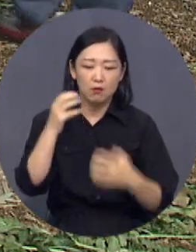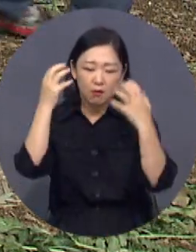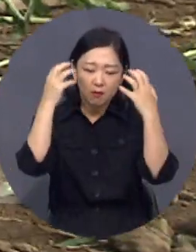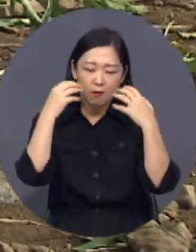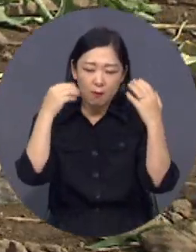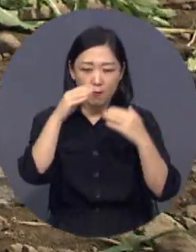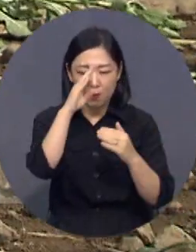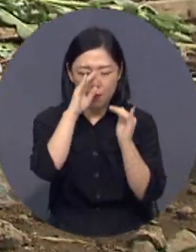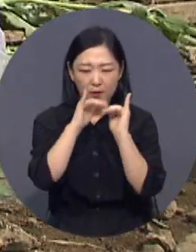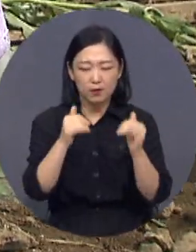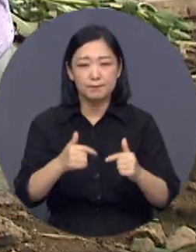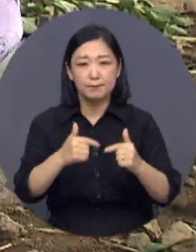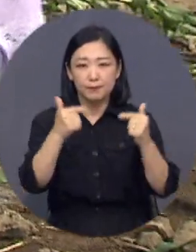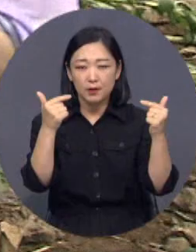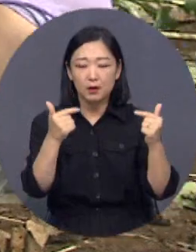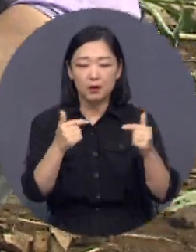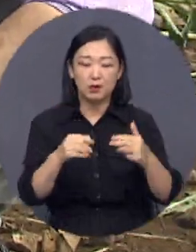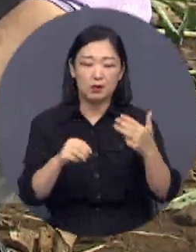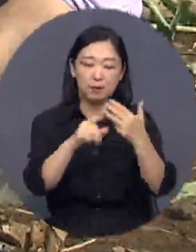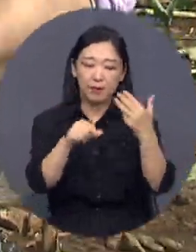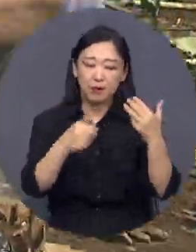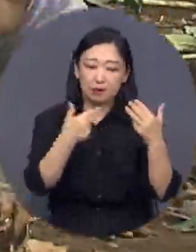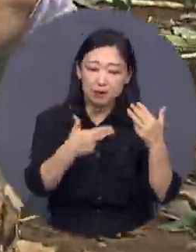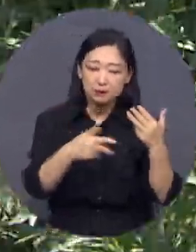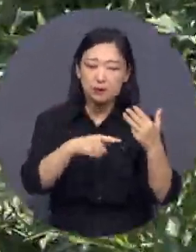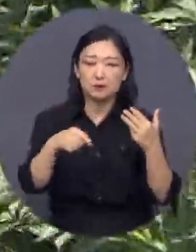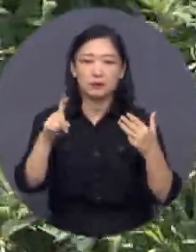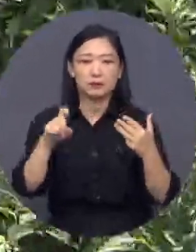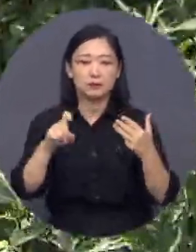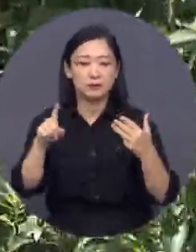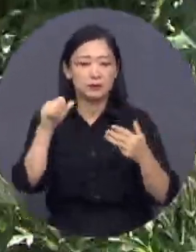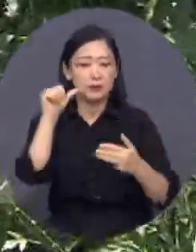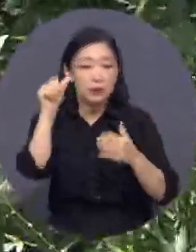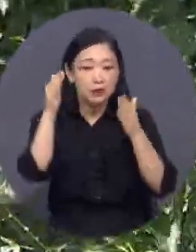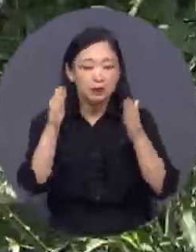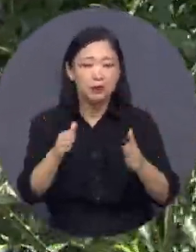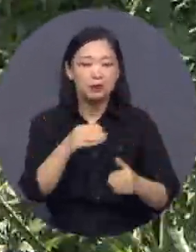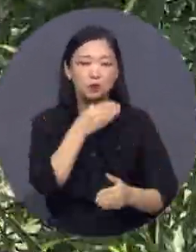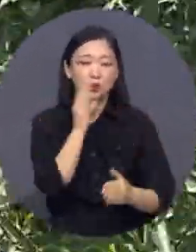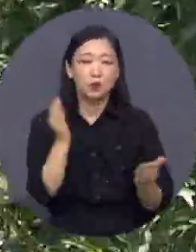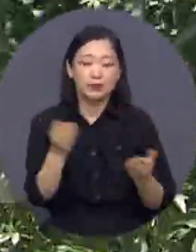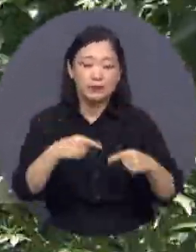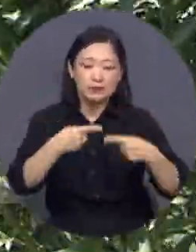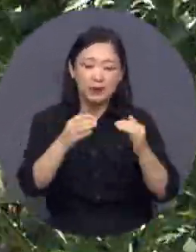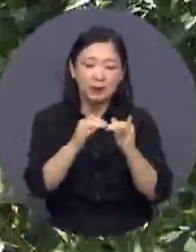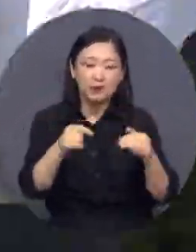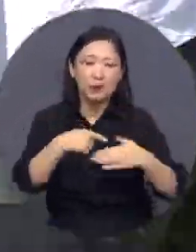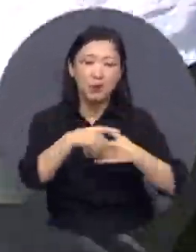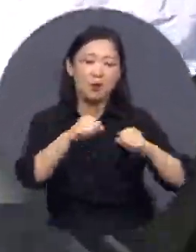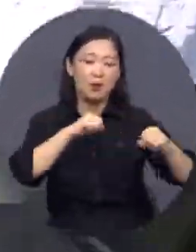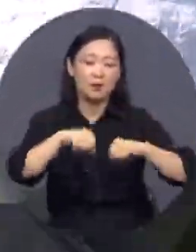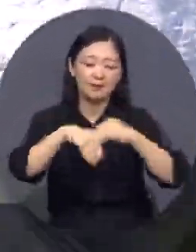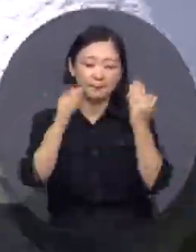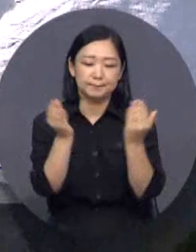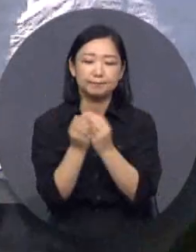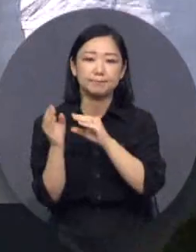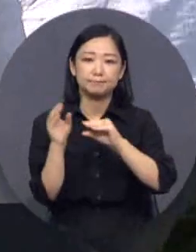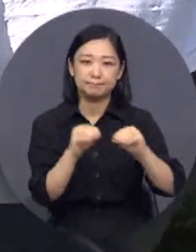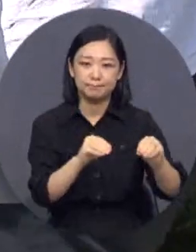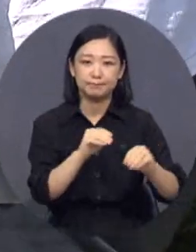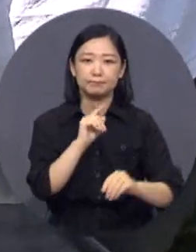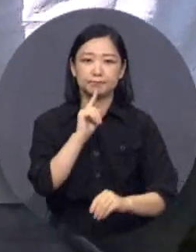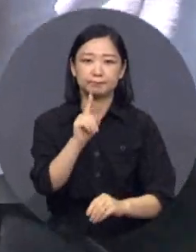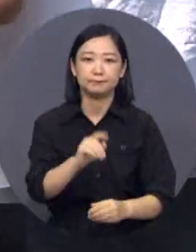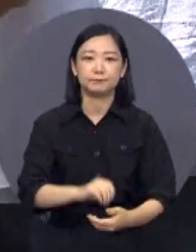온열 질환자가 급증함에 따라 오는 7일부터 11일까지 닷새 동안 노인 일자리 참여자의 실외 활동을 전면